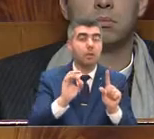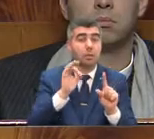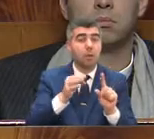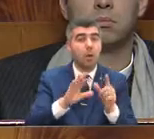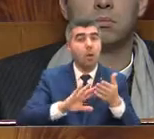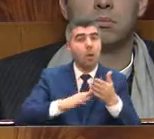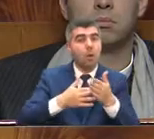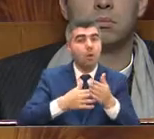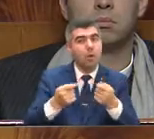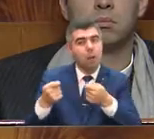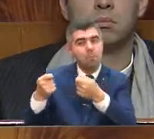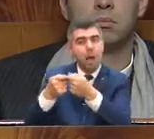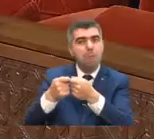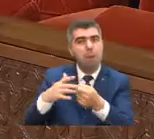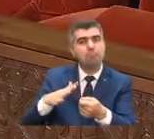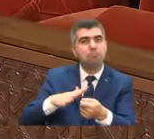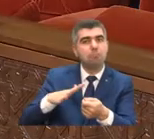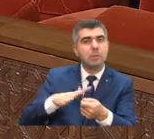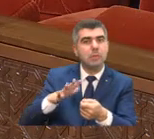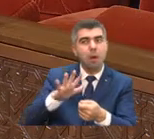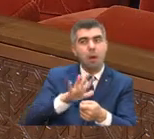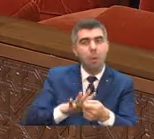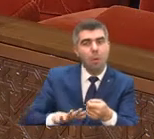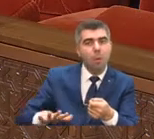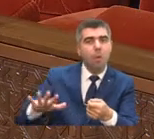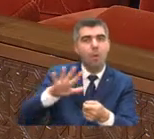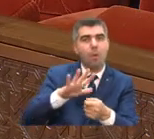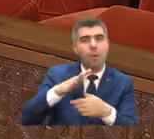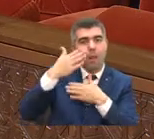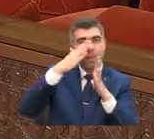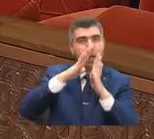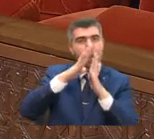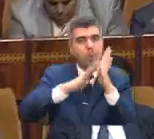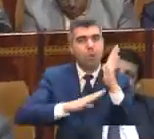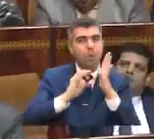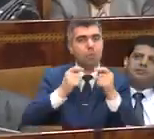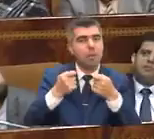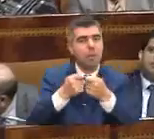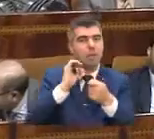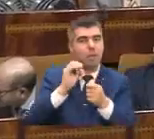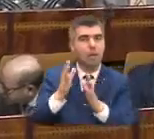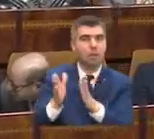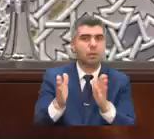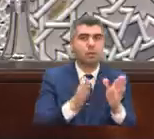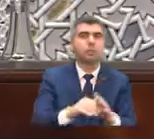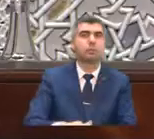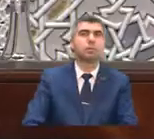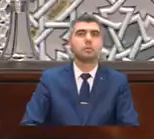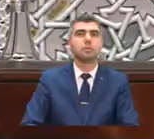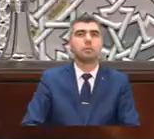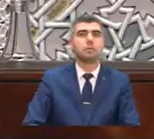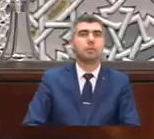التحاق بركاب التنمية التي تعرفها بقية الأقاليم؟ وشكرا. جوابكم سيد الوزير.